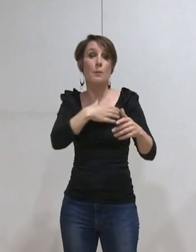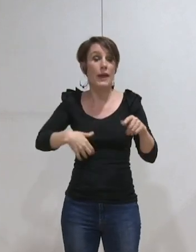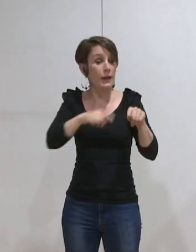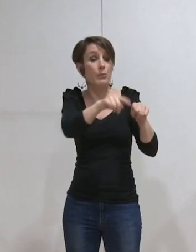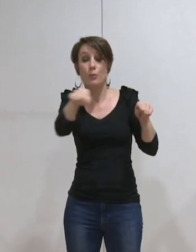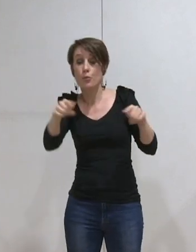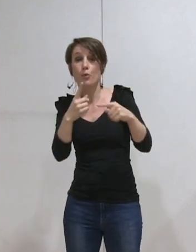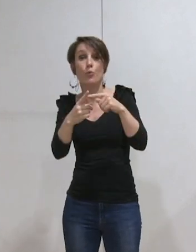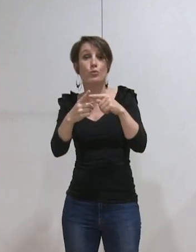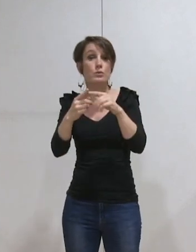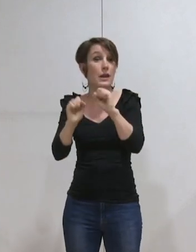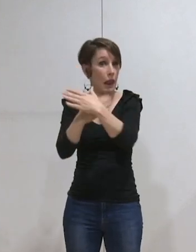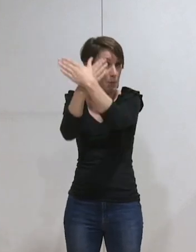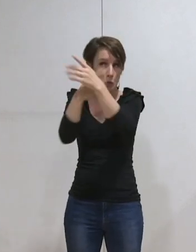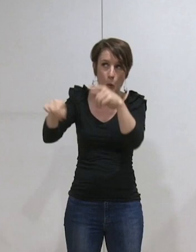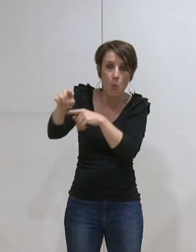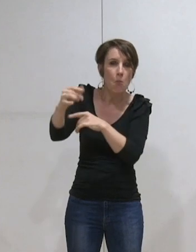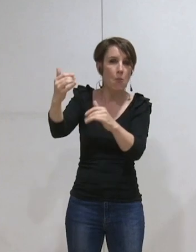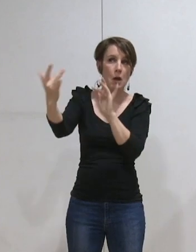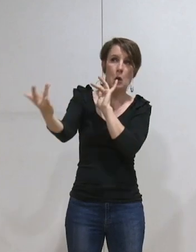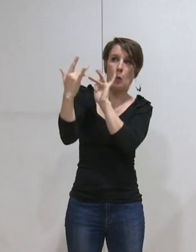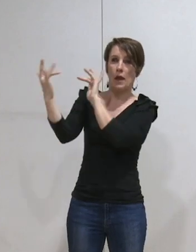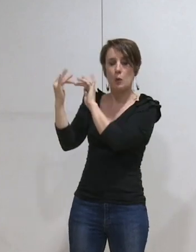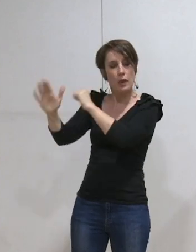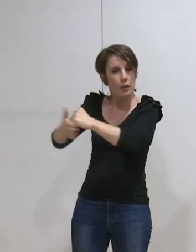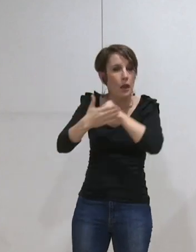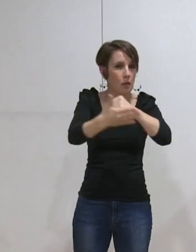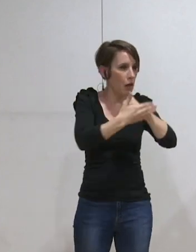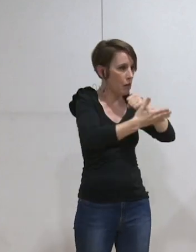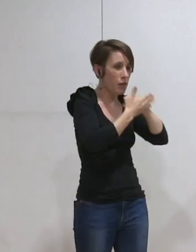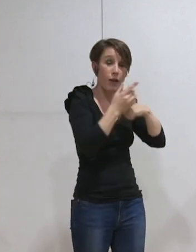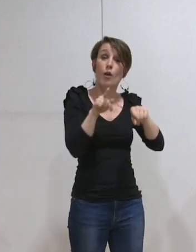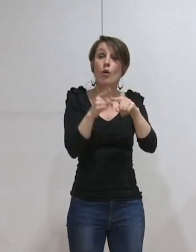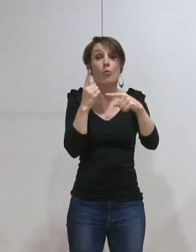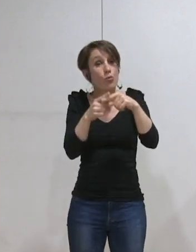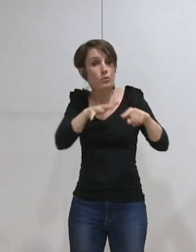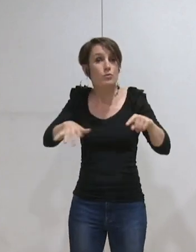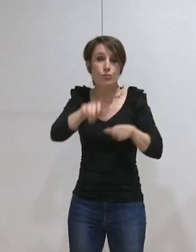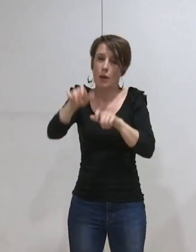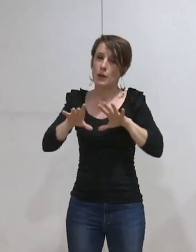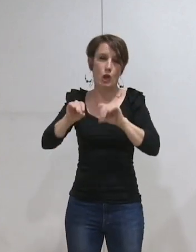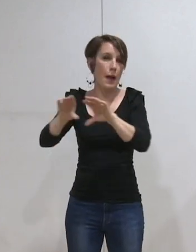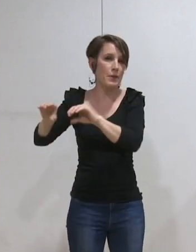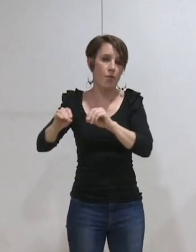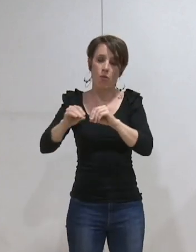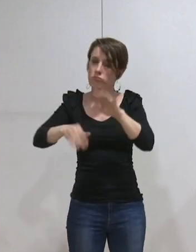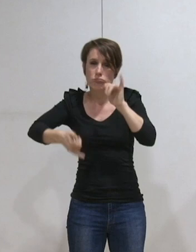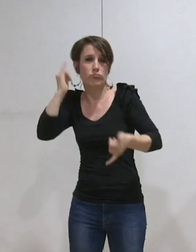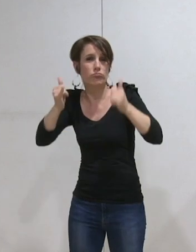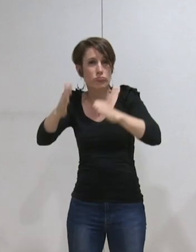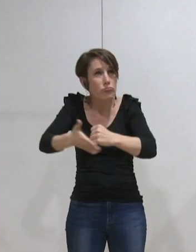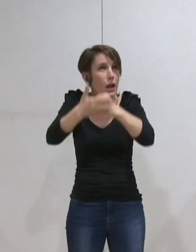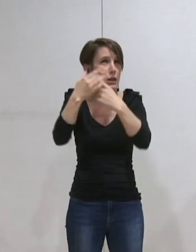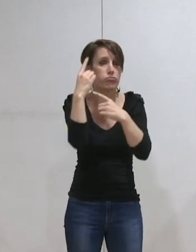elles aussi nous ont fait part de leur soutien et au-delà je crois de tous les habitants qui ont fait part de leur soutien je souhaite